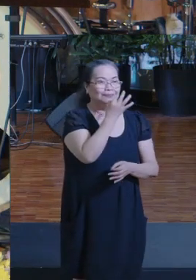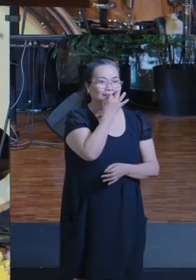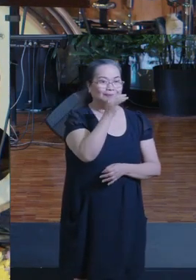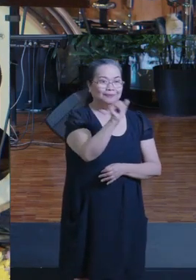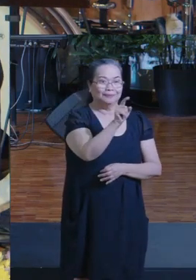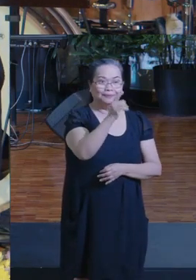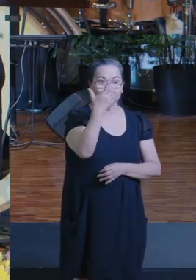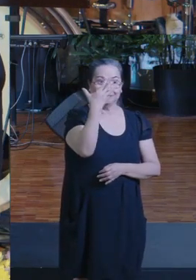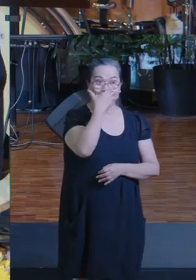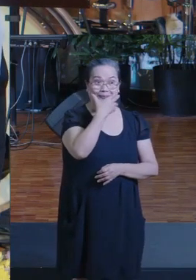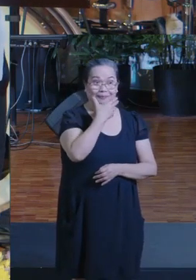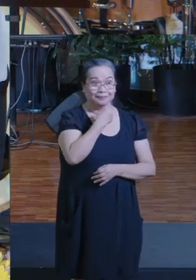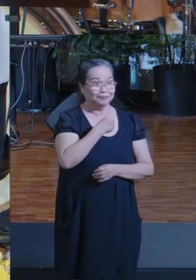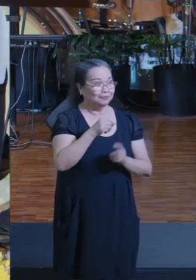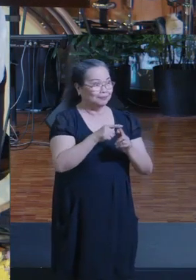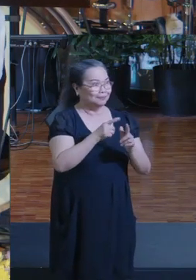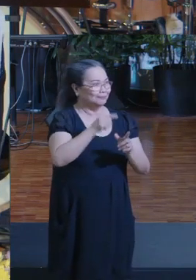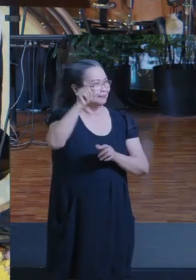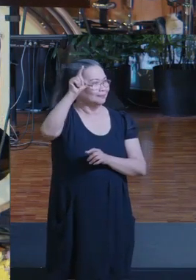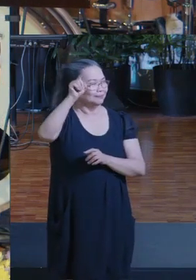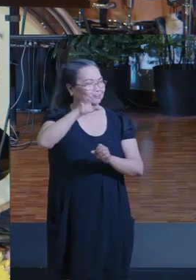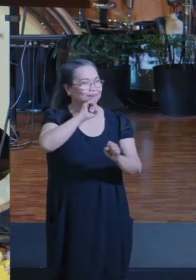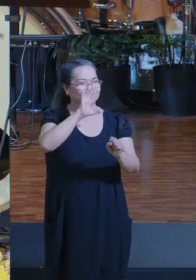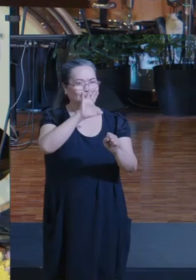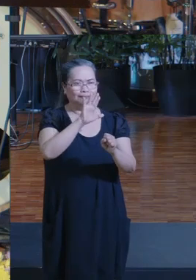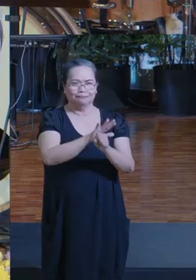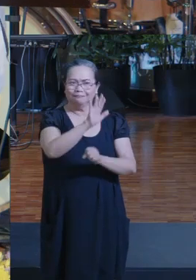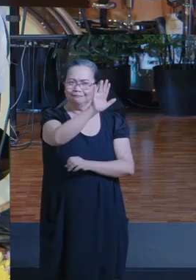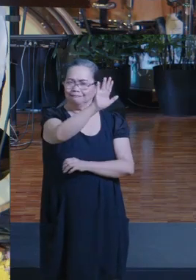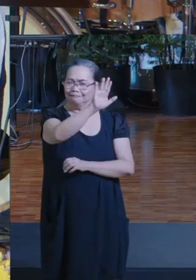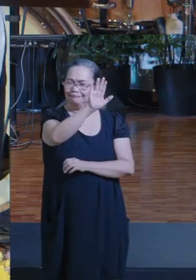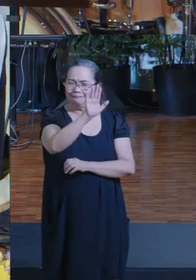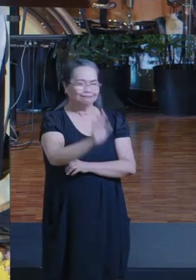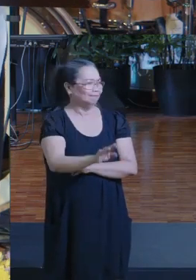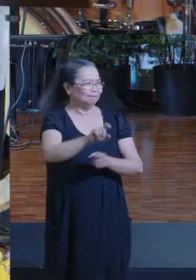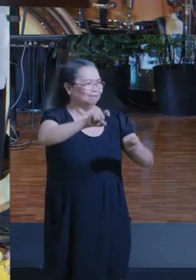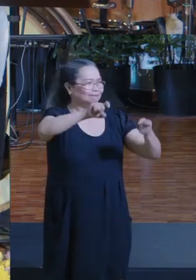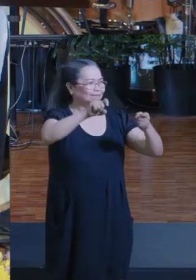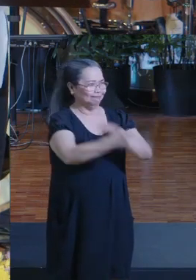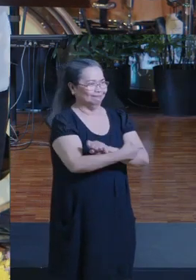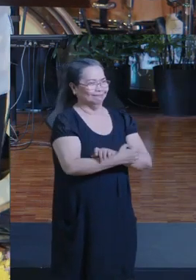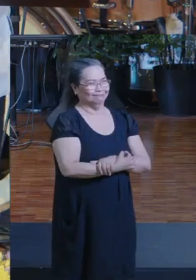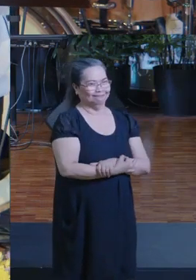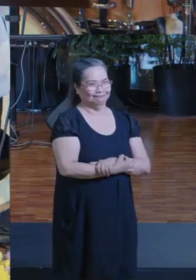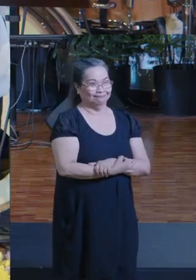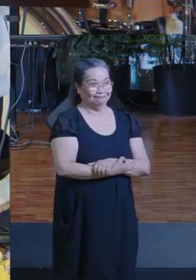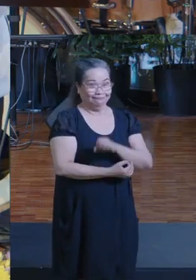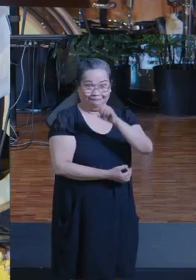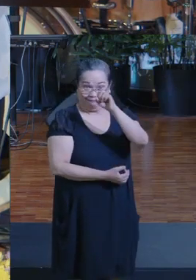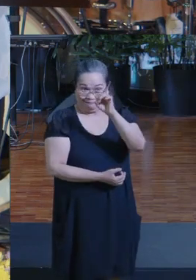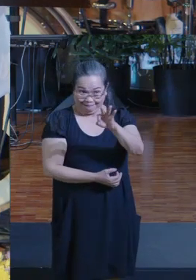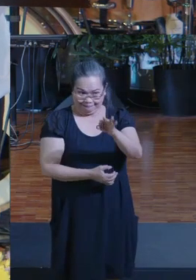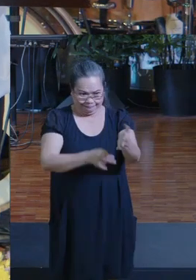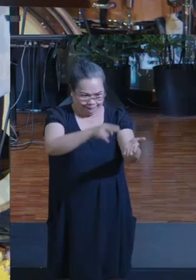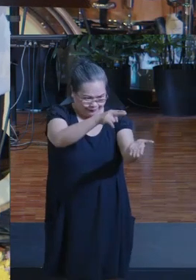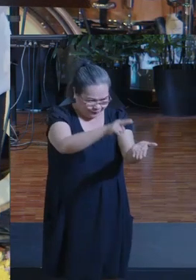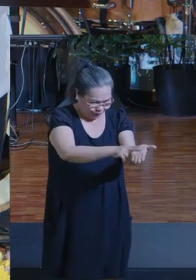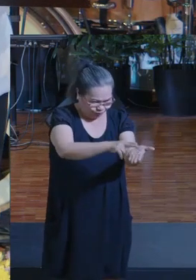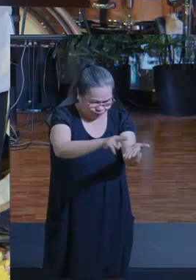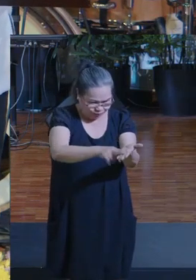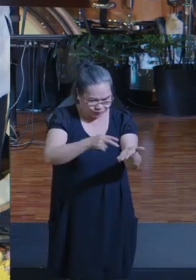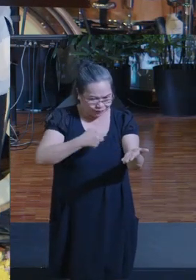Isang kagandahang loob na pinangako at hindi mababago. Kung ang mga kasulatan ng mga